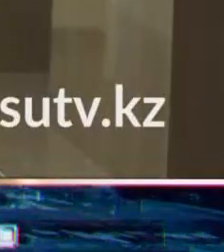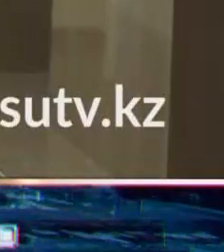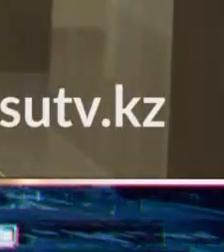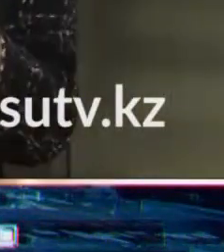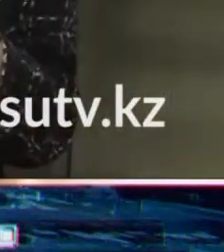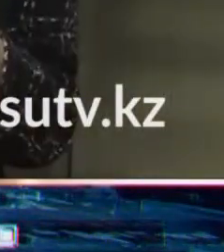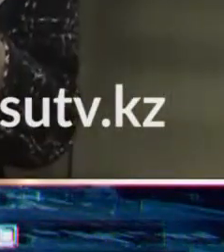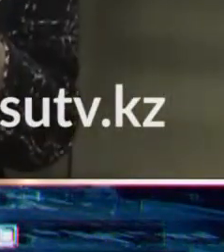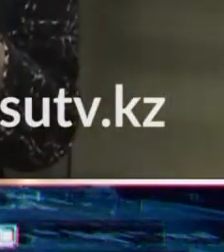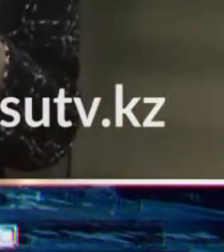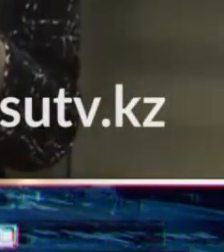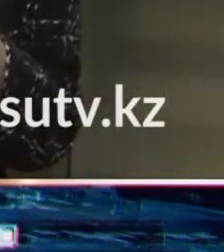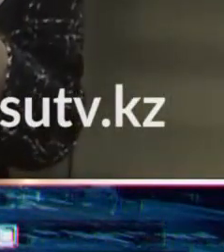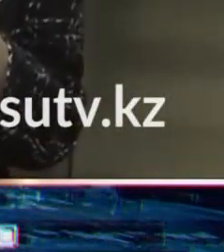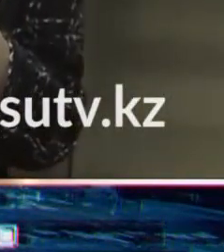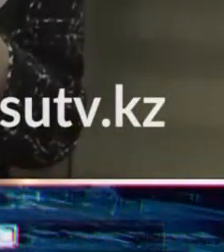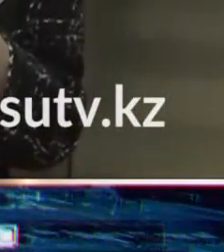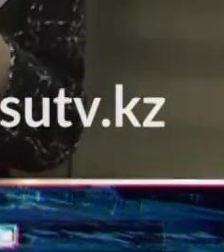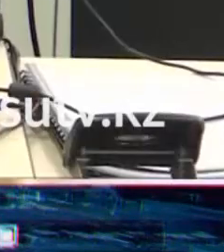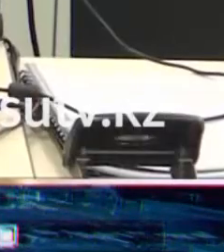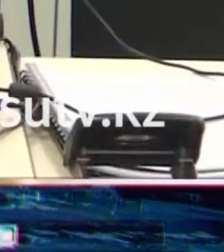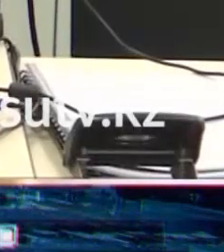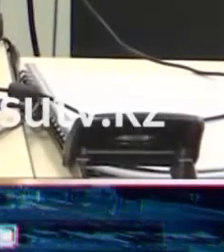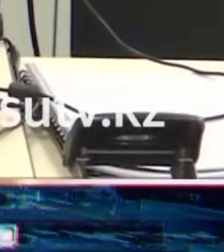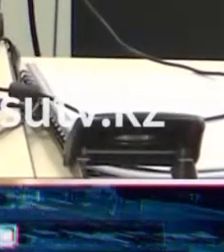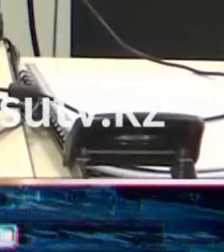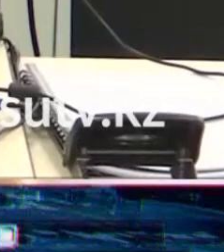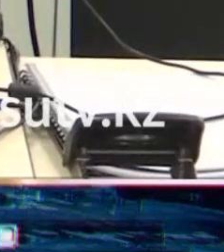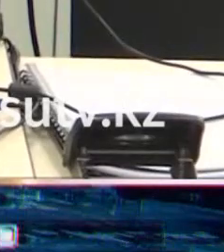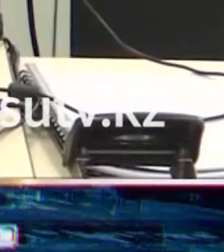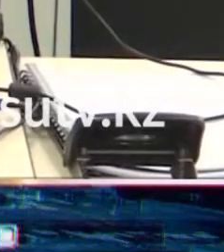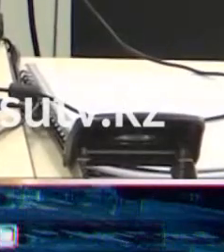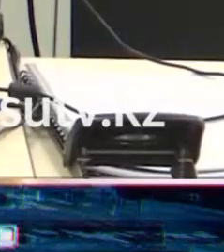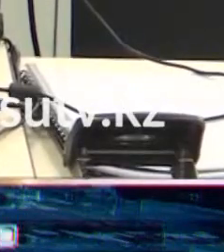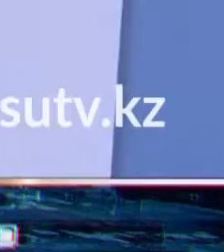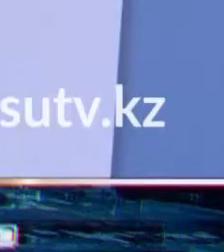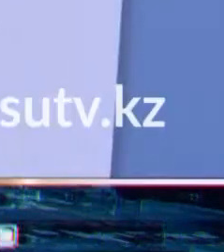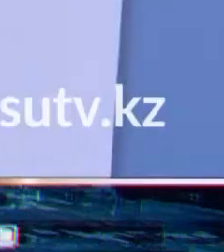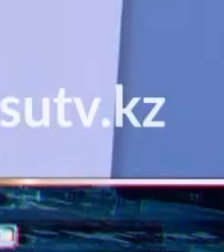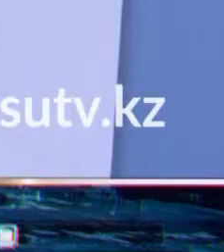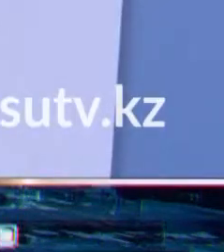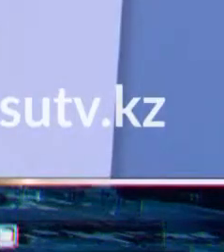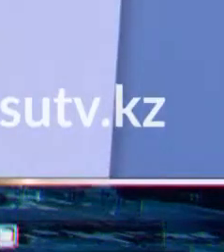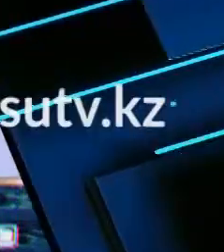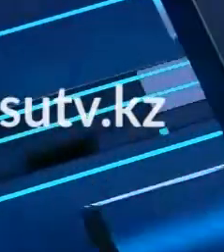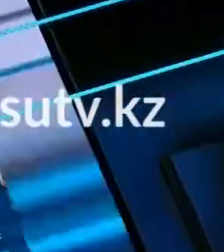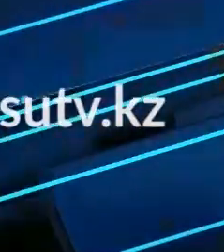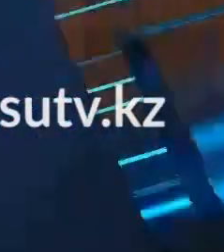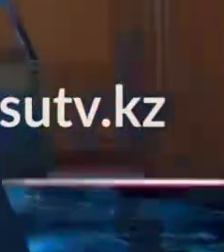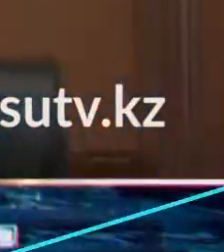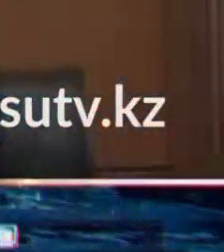Вакцина коронавирустан сақтанудың бірден бір жолы. Бүгінде облыста 30 эгу-пункты қызу жұмыс істеп жатыр.